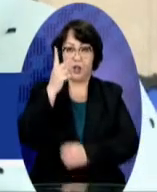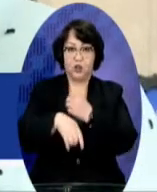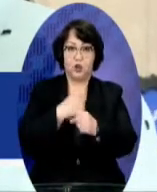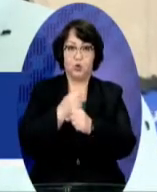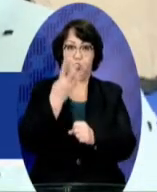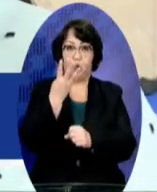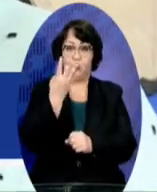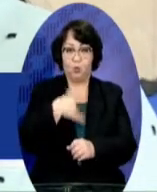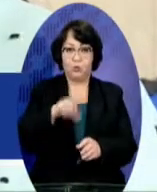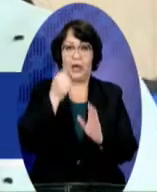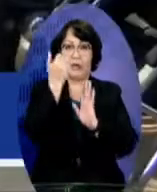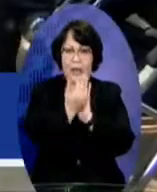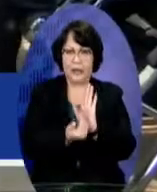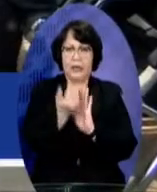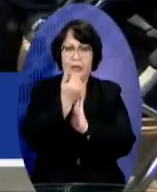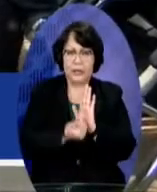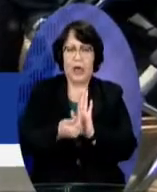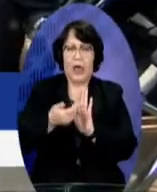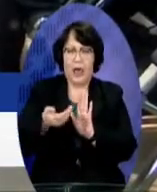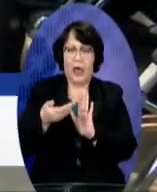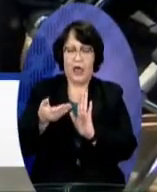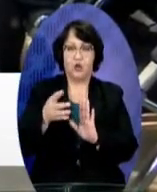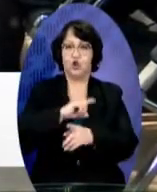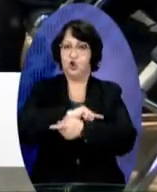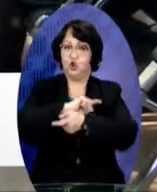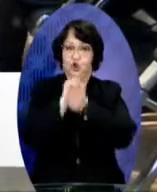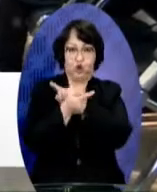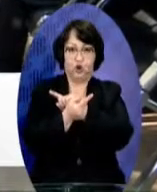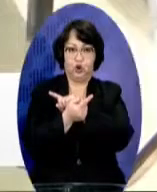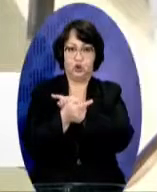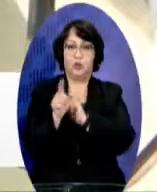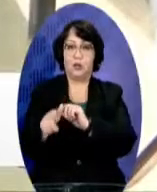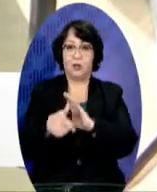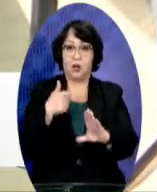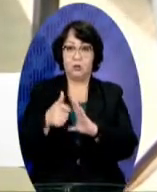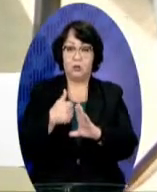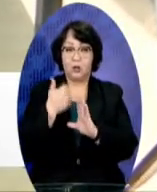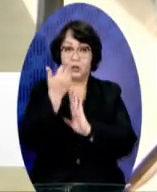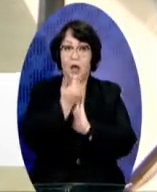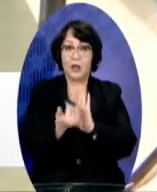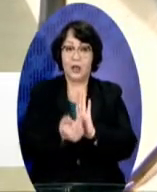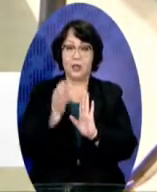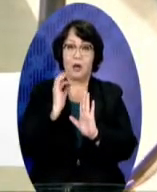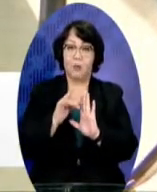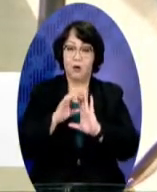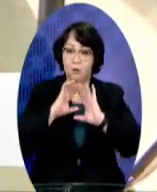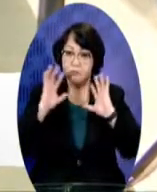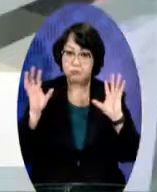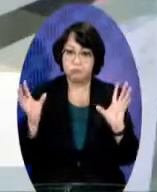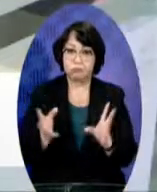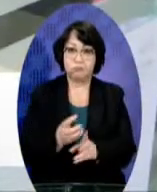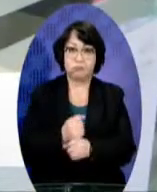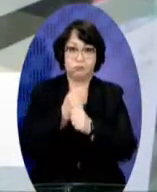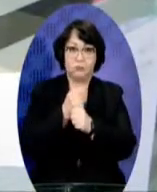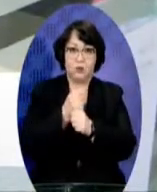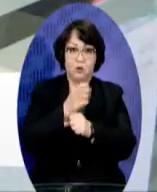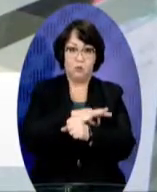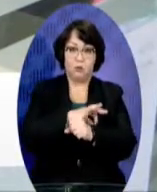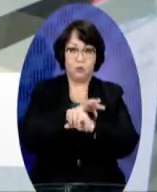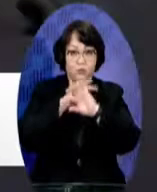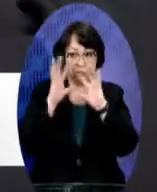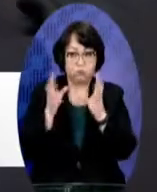өгдөг байсан гэж байна. А за одоо бол буршуулсан горимд хамрагдсан татвар төлөгч маань ерөөсөө нийт дүнгээс нь тухайн жил одоо нөө борлуулалтын орлого